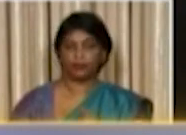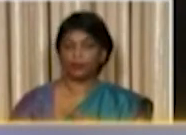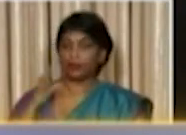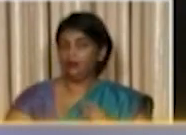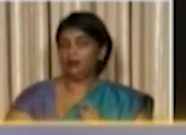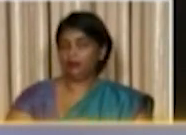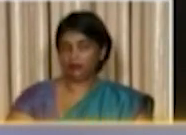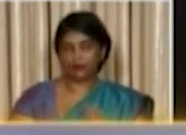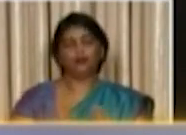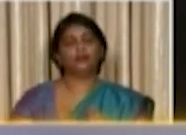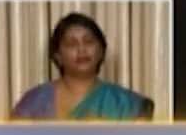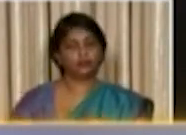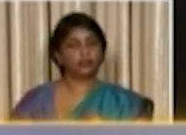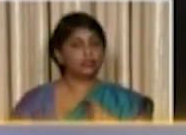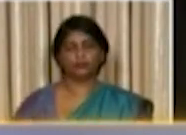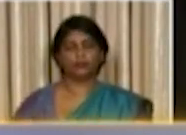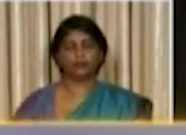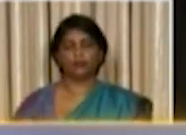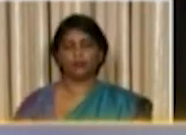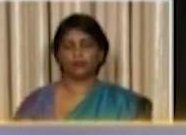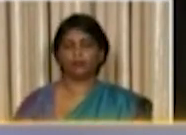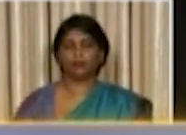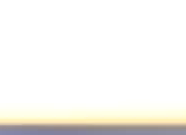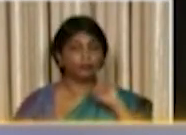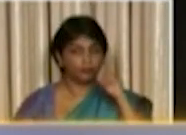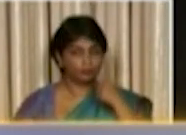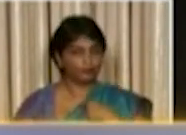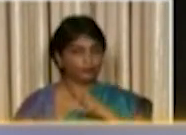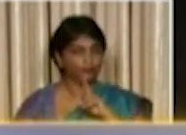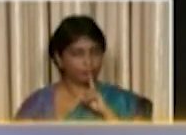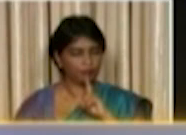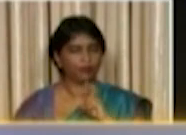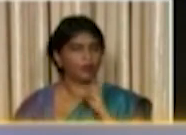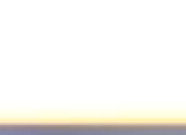මැතිවරණයකට ඉඩක් දෙන්න, ජනවර්මකට ඉඩක් දෙන්න. පළමුවෙන් මම කිව්වේ මේ